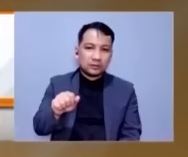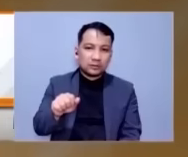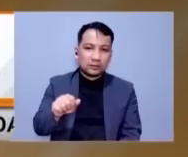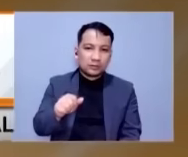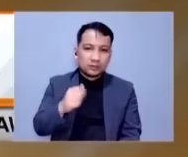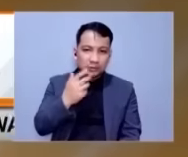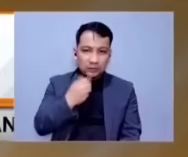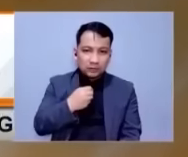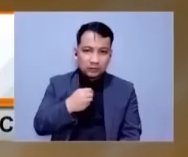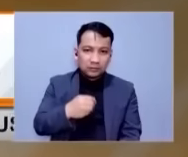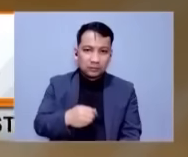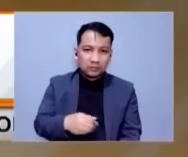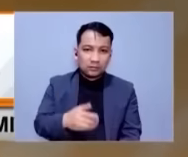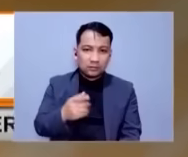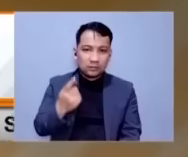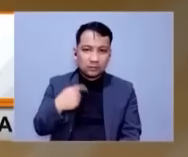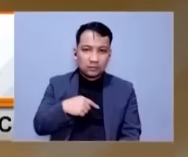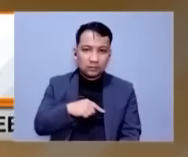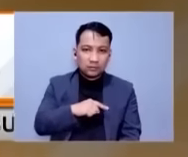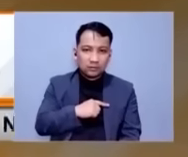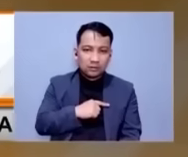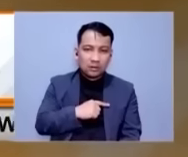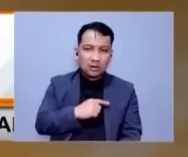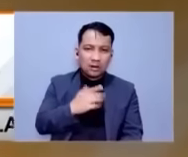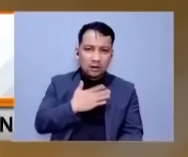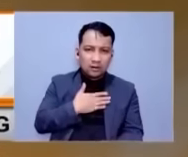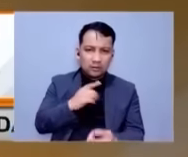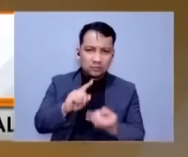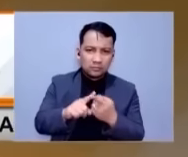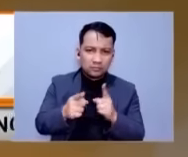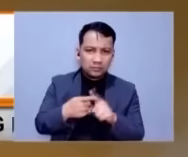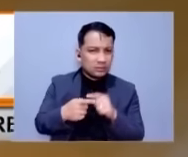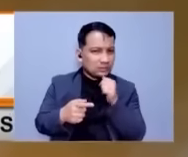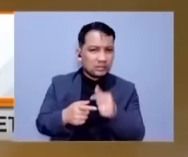our friend. She's our friend? Yeah. I haven't met her.